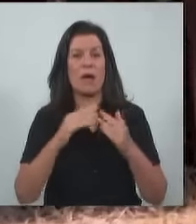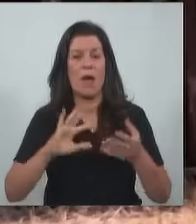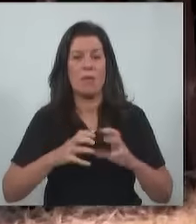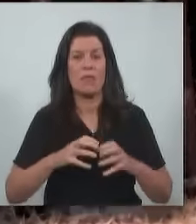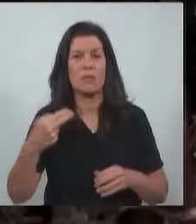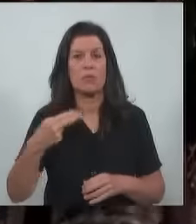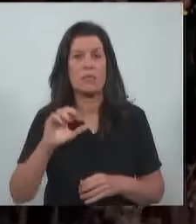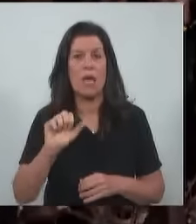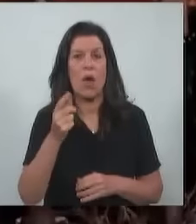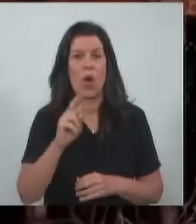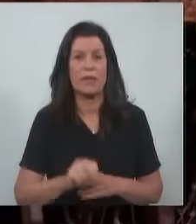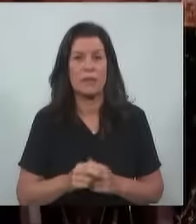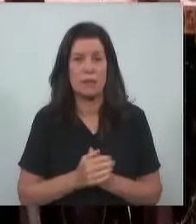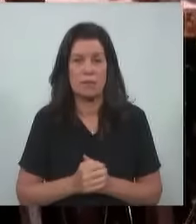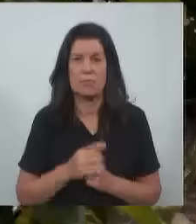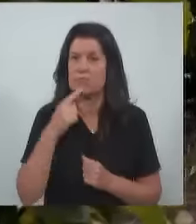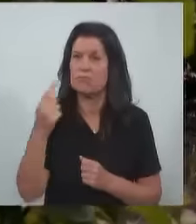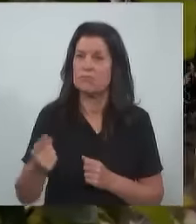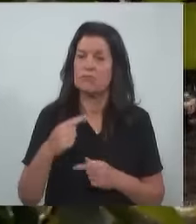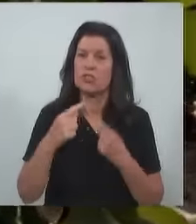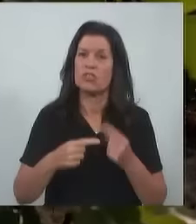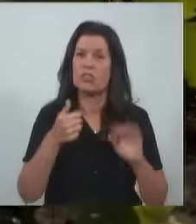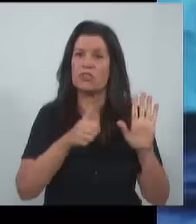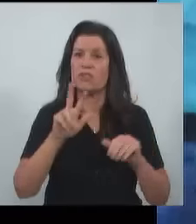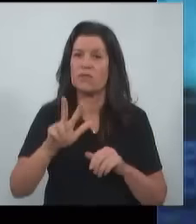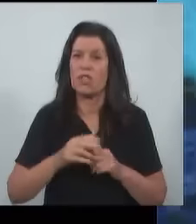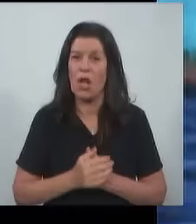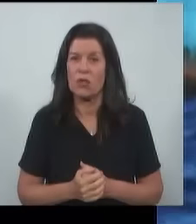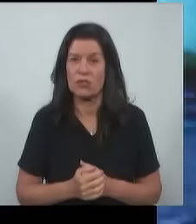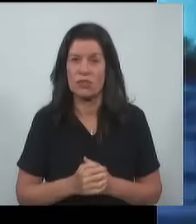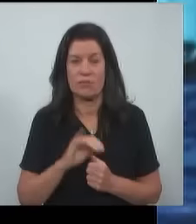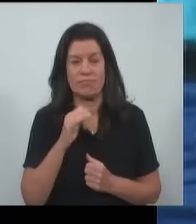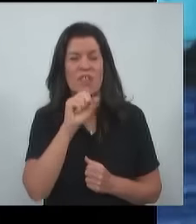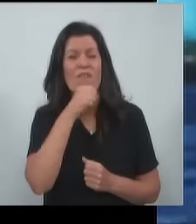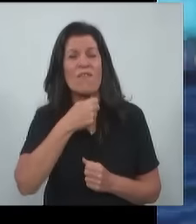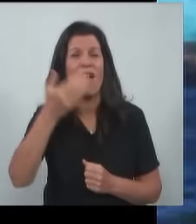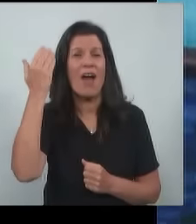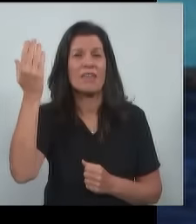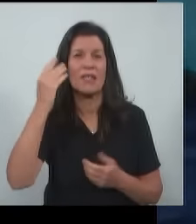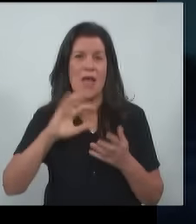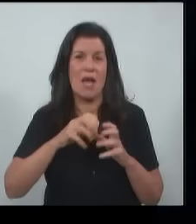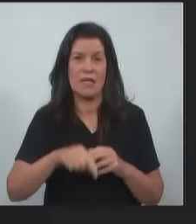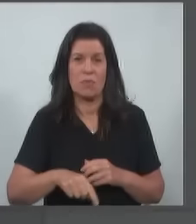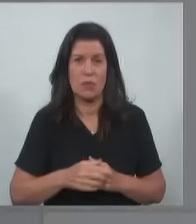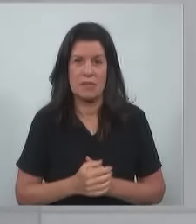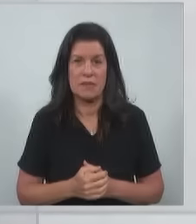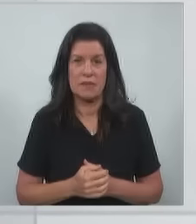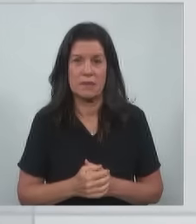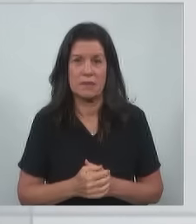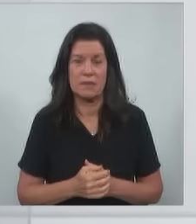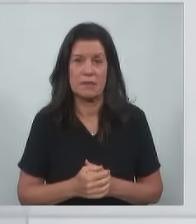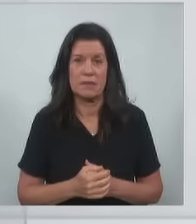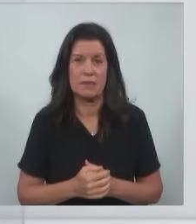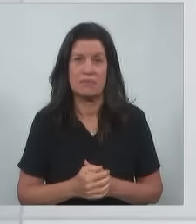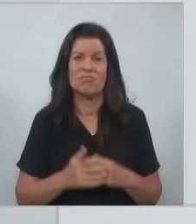פה. אז את מוותיקי הקיבוץ. כסף על ים כנרת. חגגנו חגיגות,